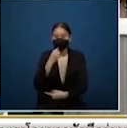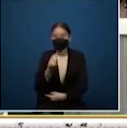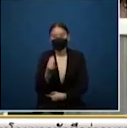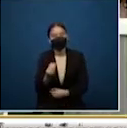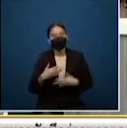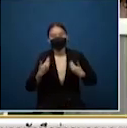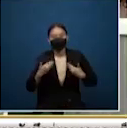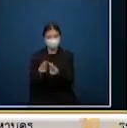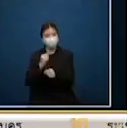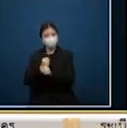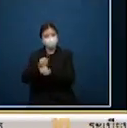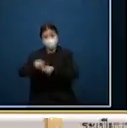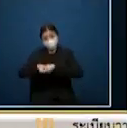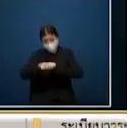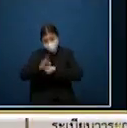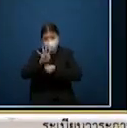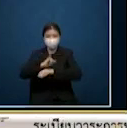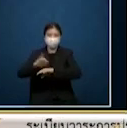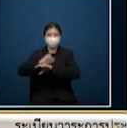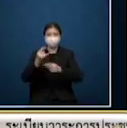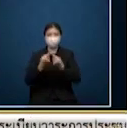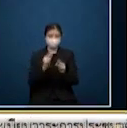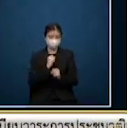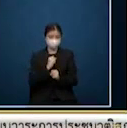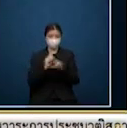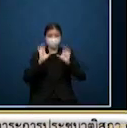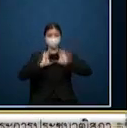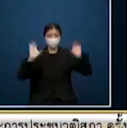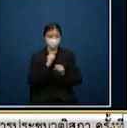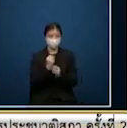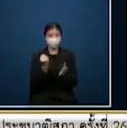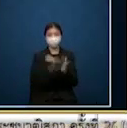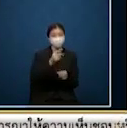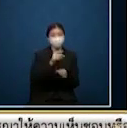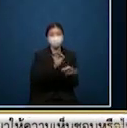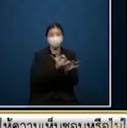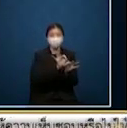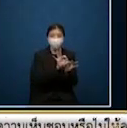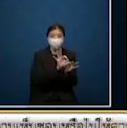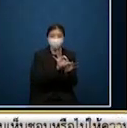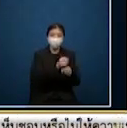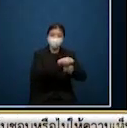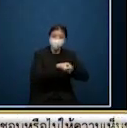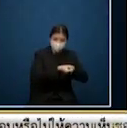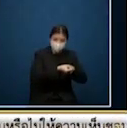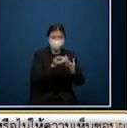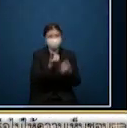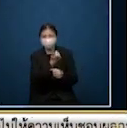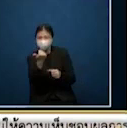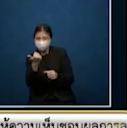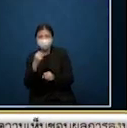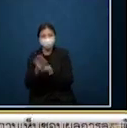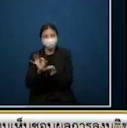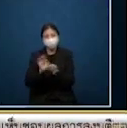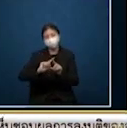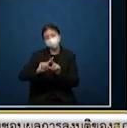สวก็ไม่ควรที่จะไปขัดขวางแล้วไปขัดขวางก็หาว่าไปไม่ให้การสนับสนุนหรือจะทำให้ถูกวิพากษ์